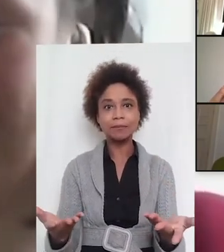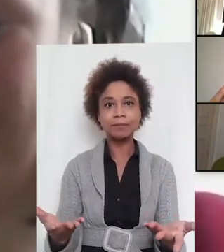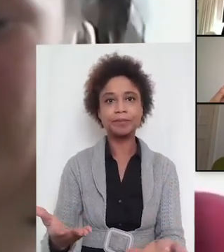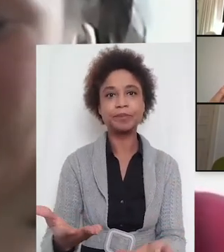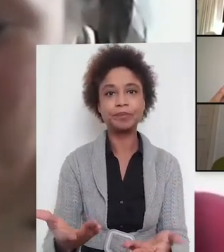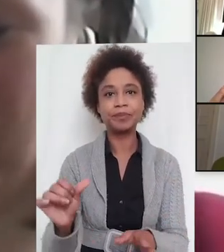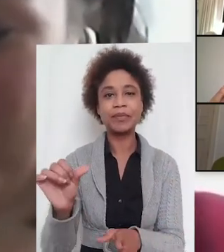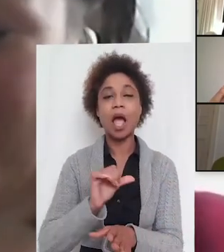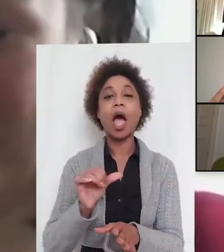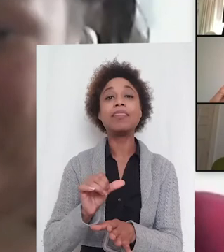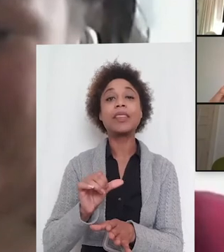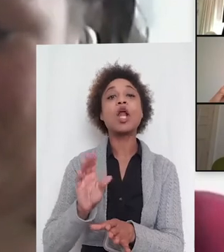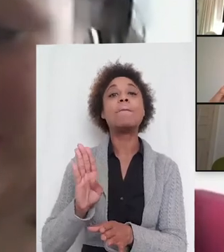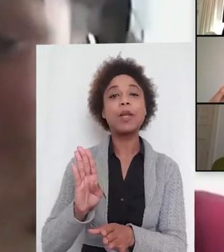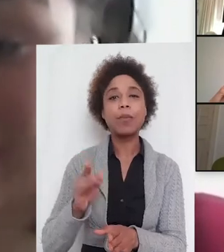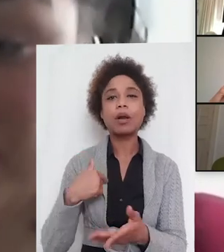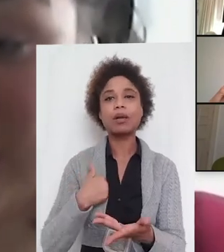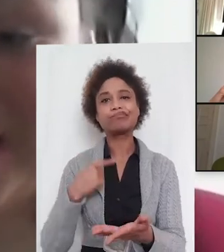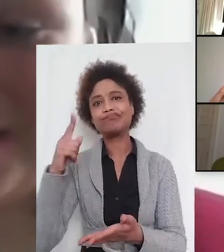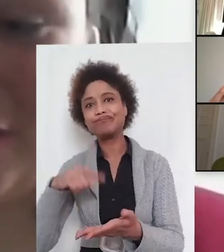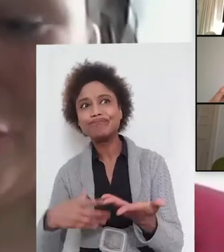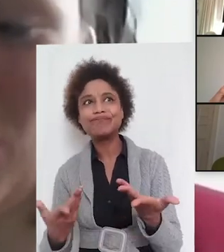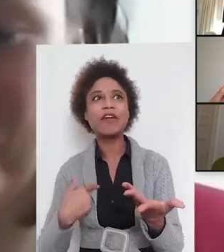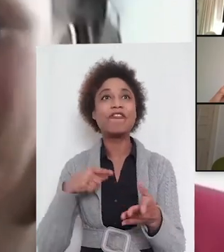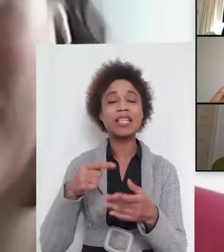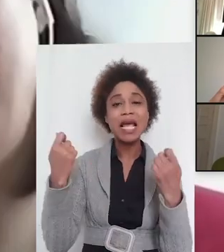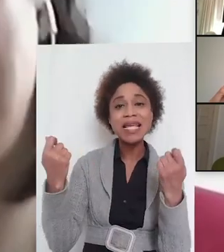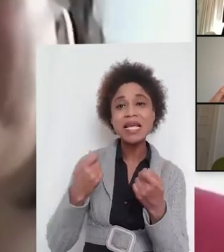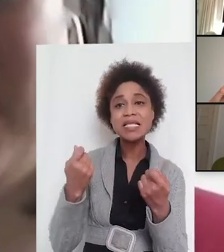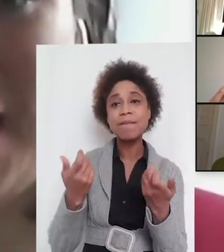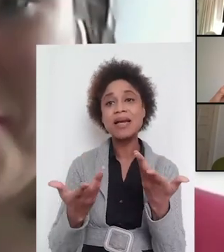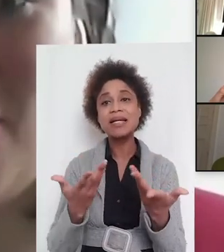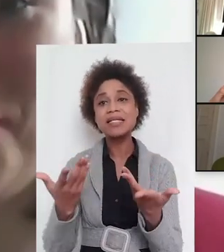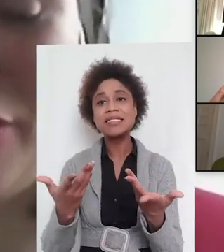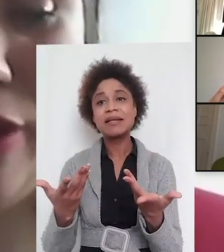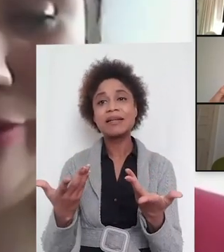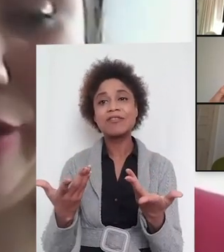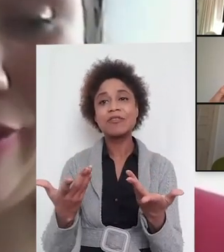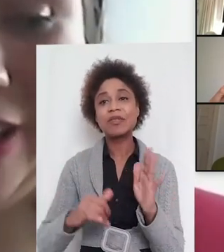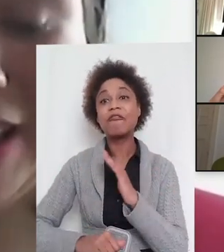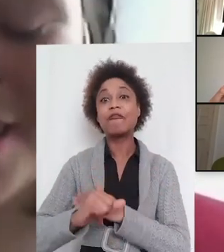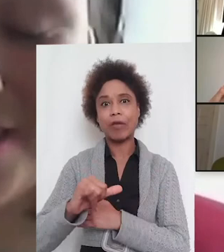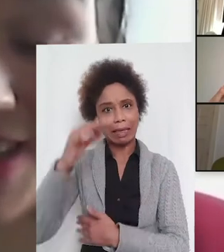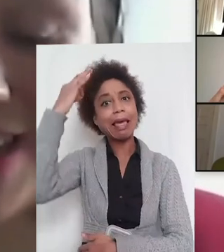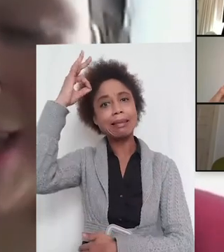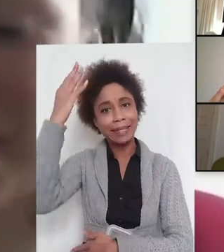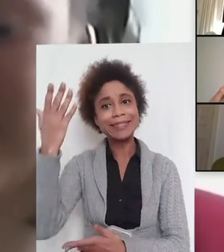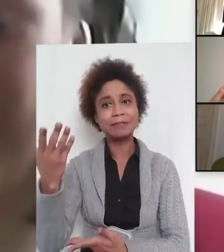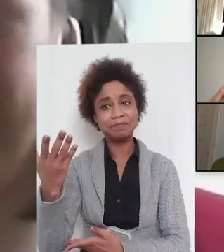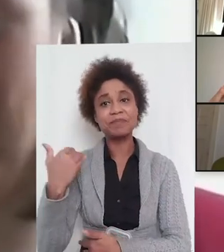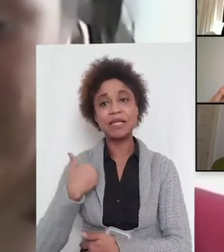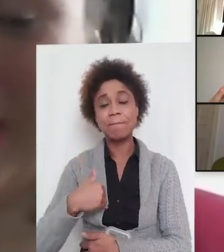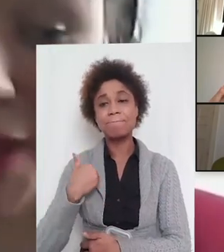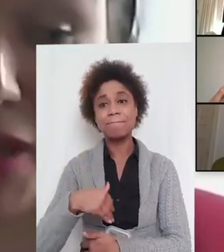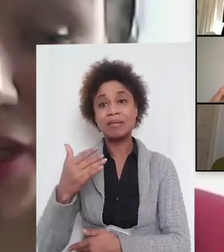Nou, een andere blooper van dit evenement, dat was ook best wel typisch en daar heb ik ook best wel veel van geleerd. Die mensen